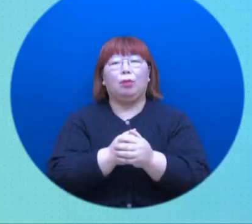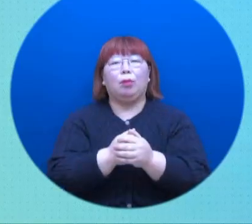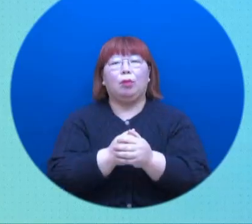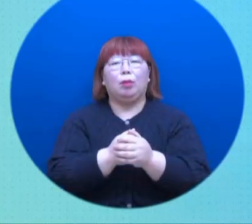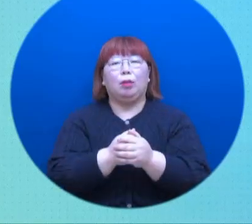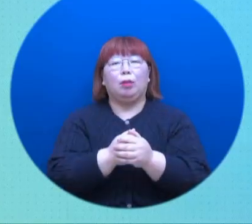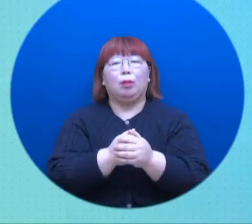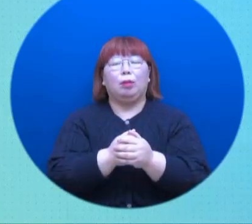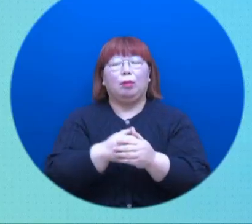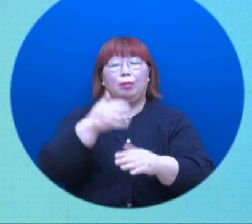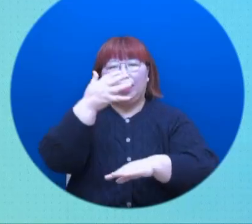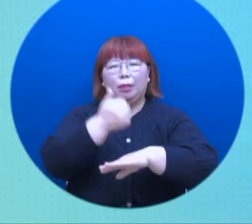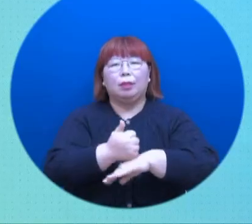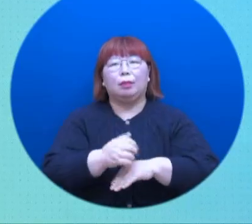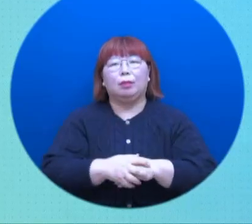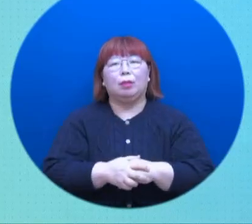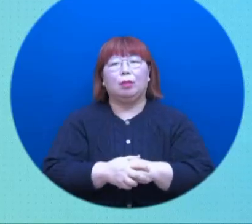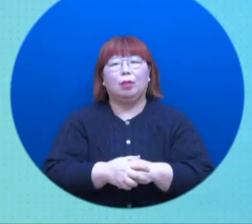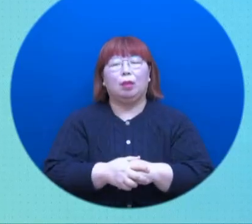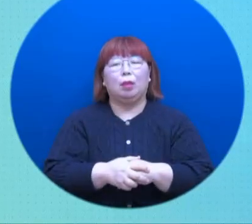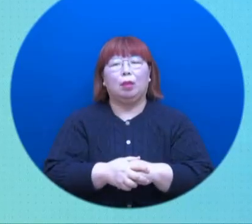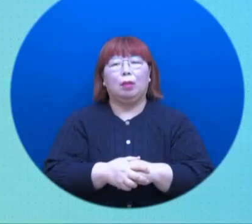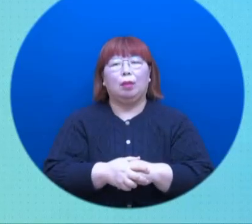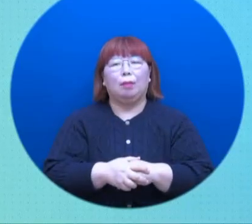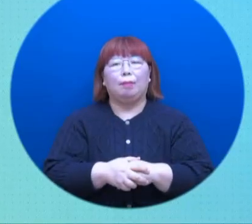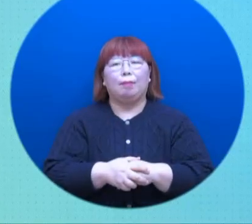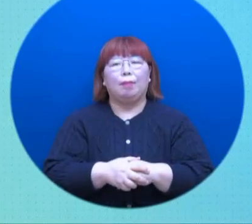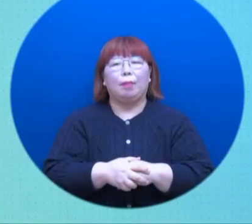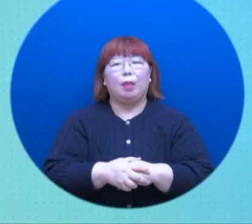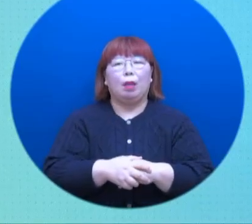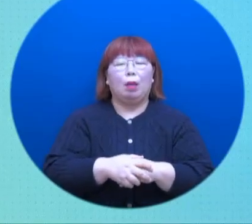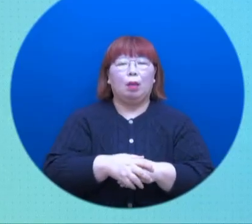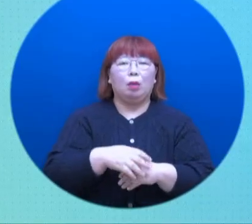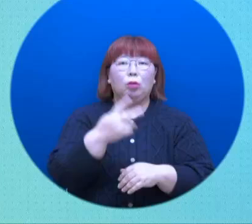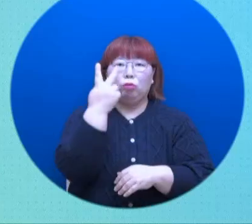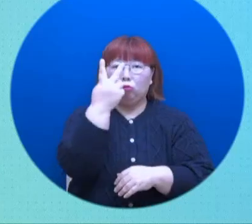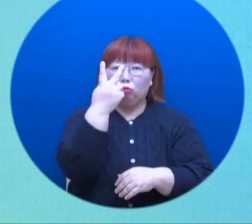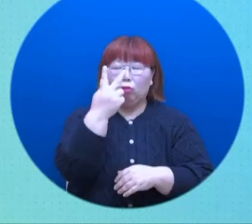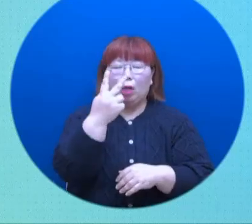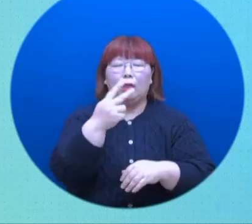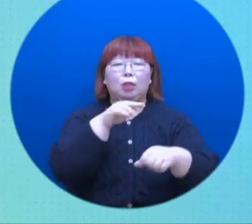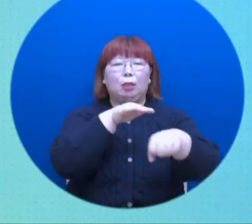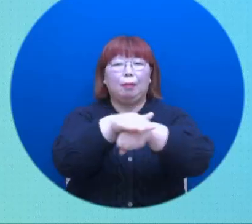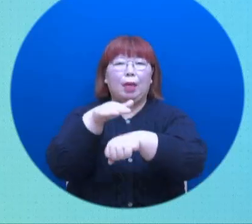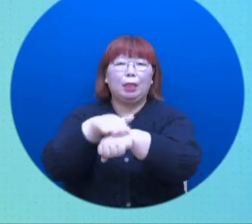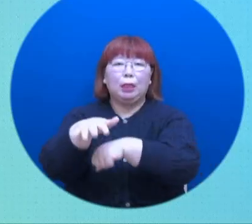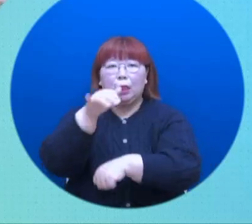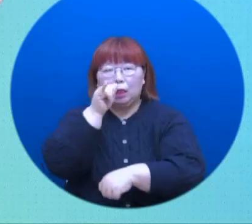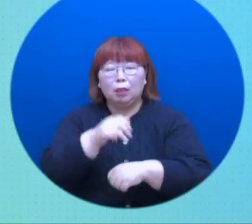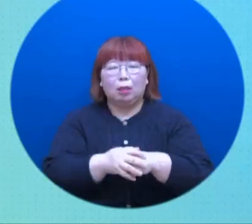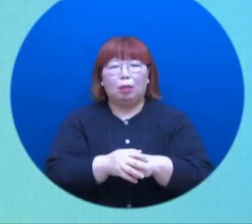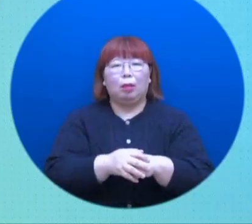마칠 텐데요. 주기도문은 개역 개정 버전이 있고 예전 버전이 있습니다.